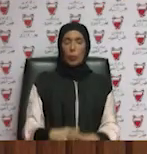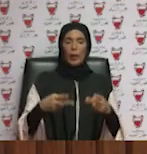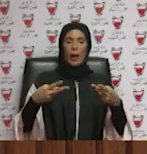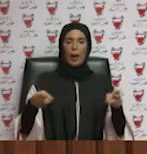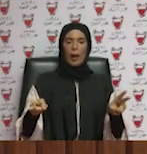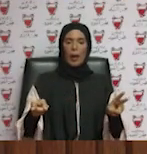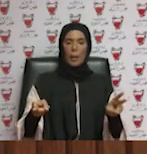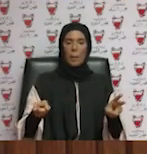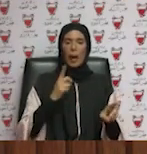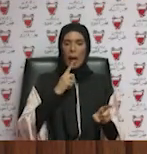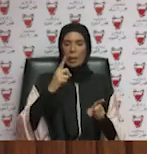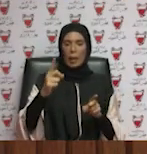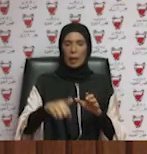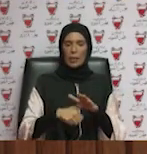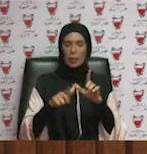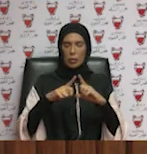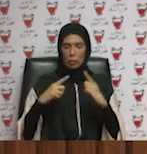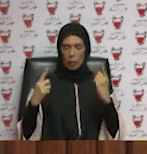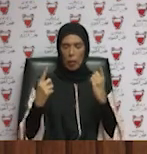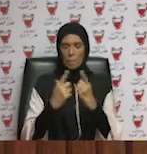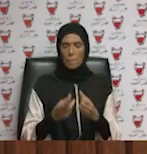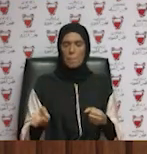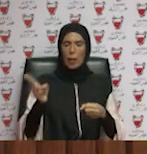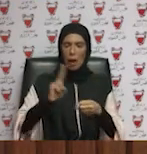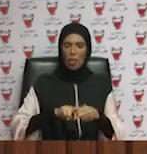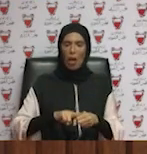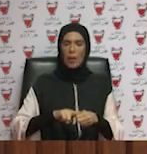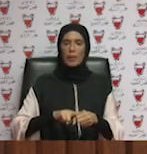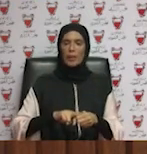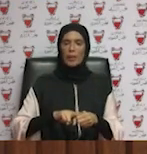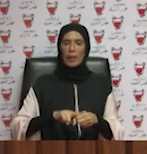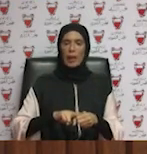الموافقون على طلب رئيس اللجنة واللجنة استرداد